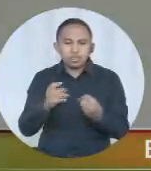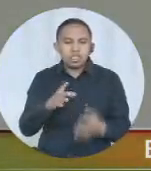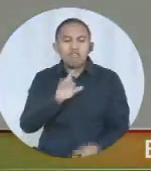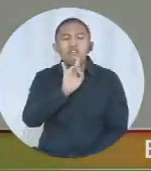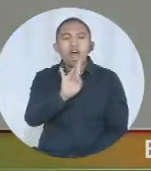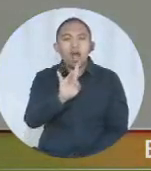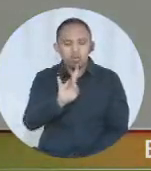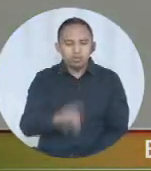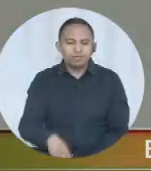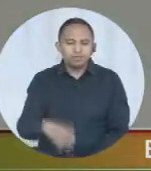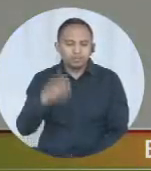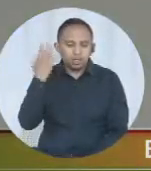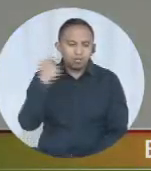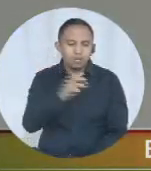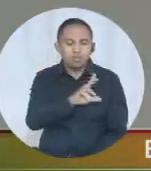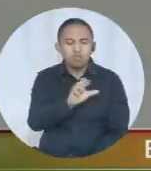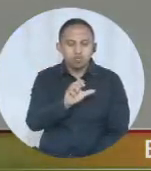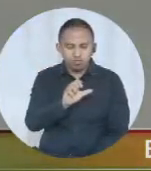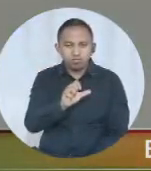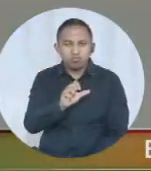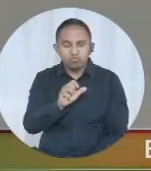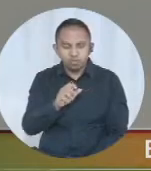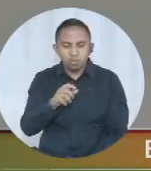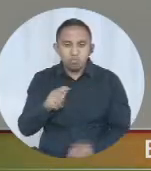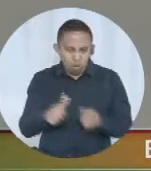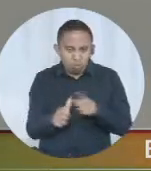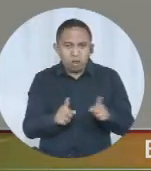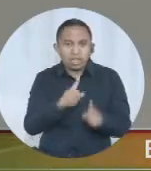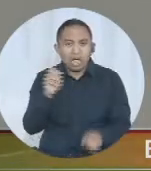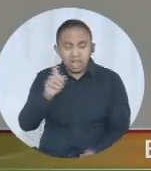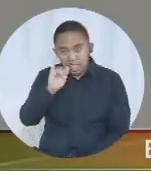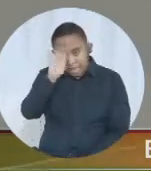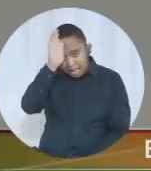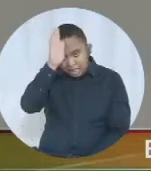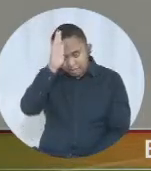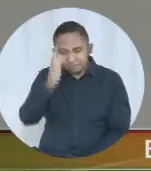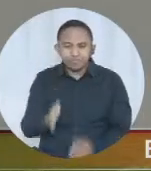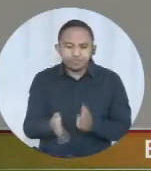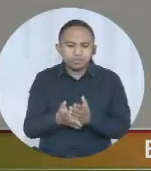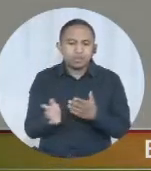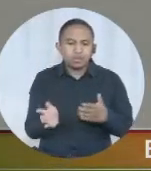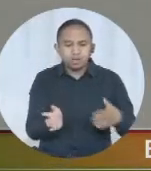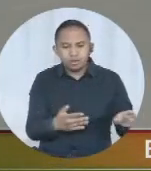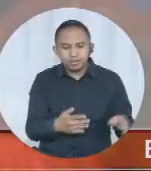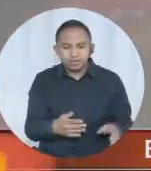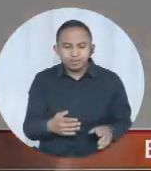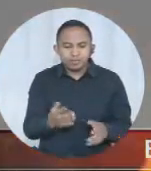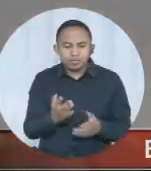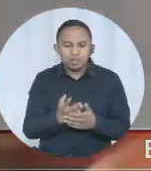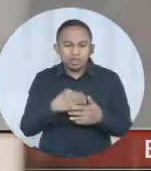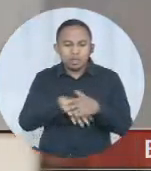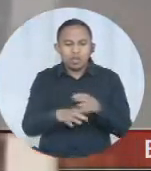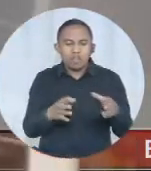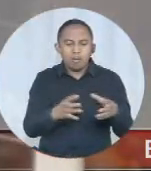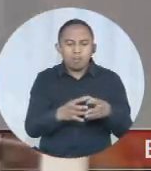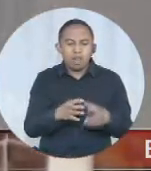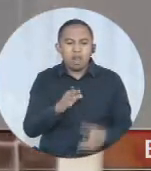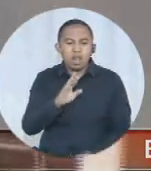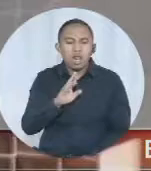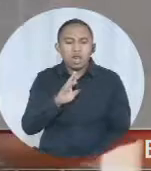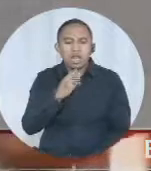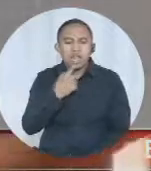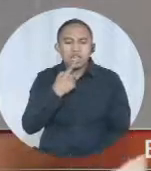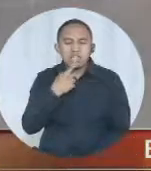taona 2022 ka tany Italia no nanomboany. Ankoatra izay dia efa nandalo tamin'ny kluban'ny Red Star ihany koa ny